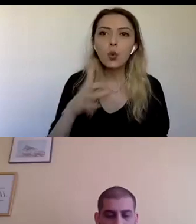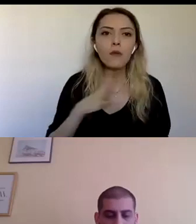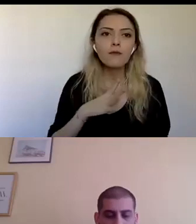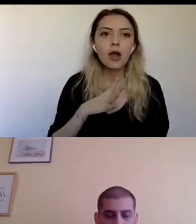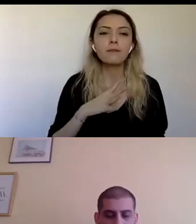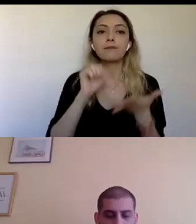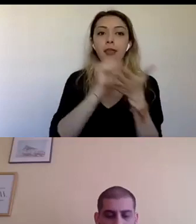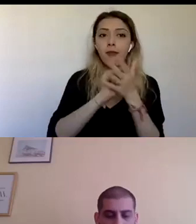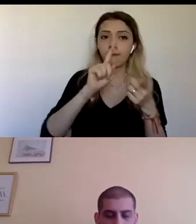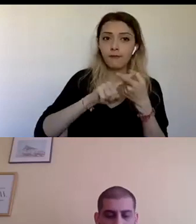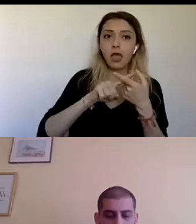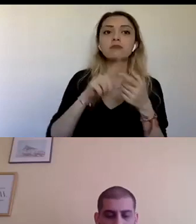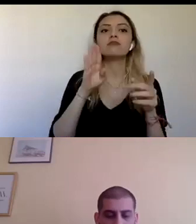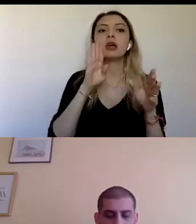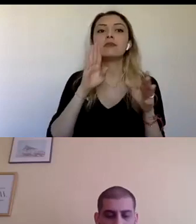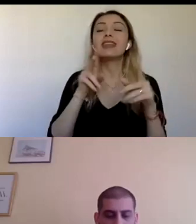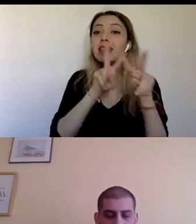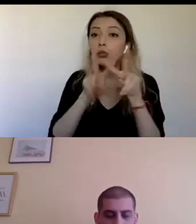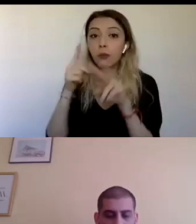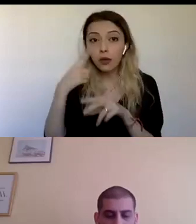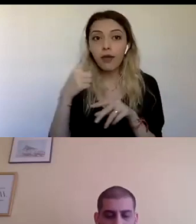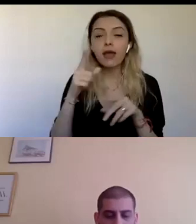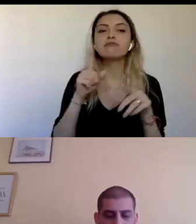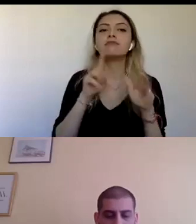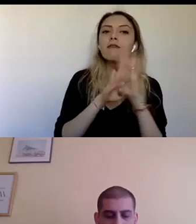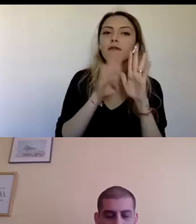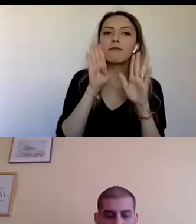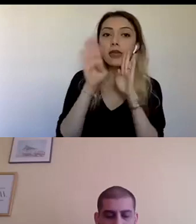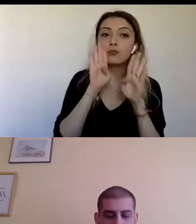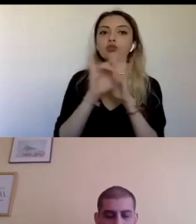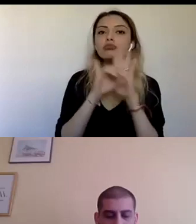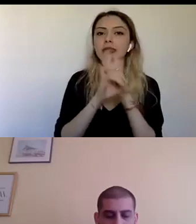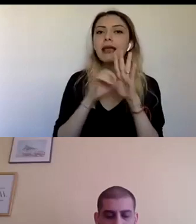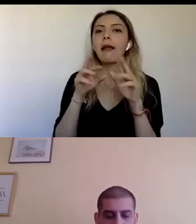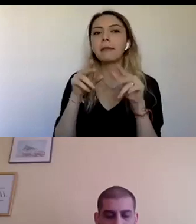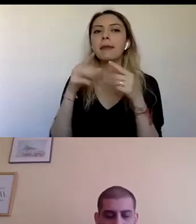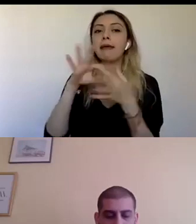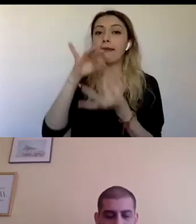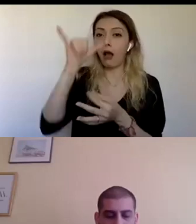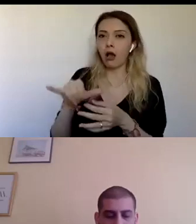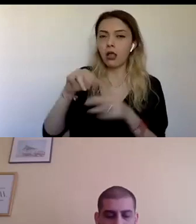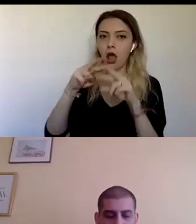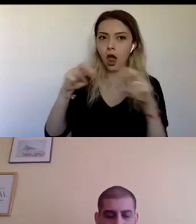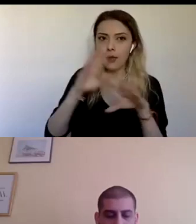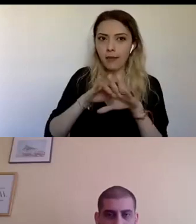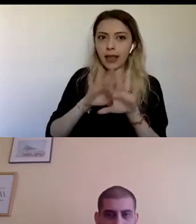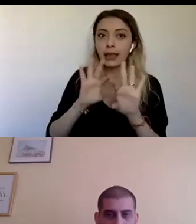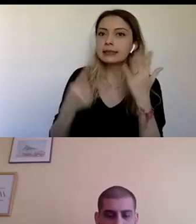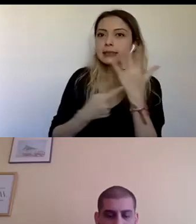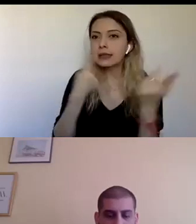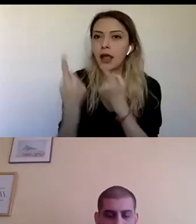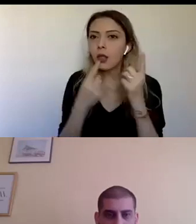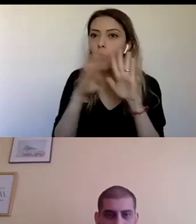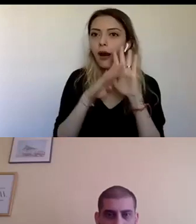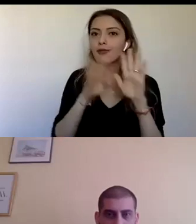kullanıyorsunuzu cevap vermenizi istiyorum. menti.com'a giriyoruz cep telefonumuzdan ya da bilgisayarımızdan. Telefonumuzda Zoom açıksa da onu